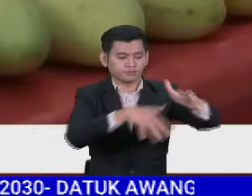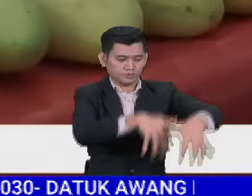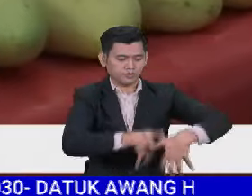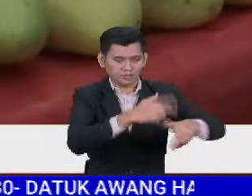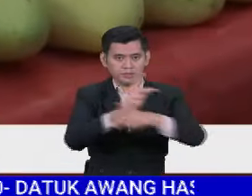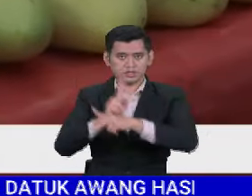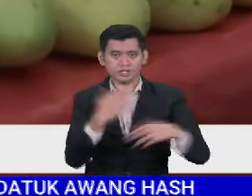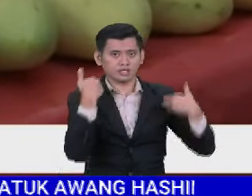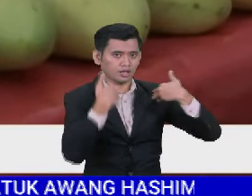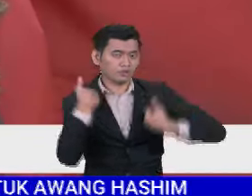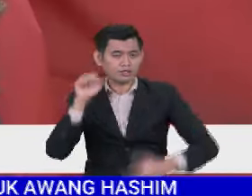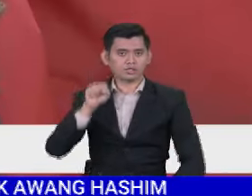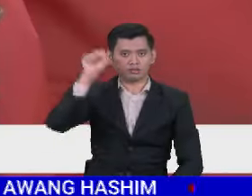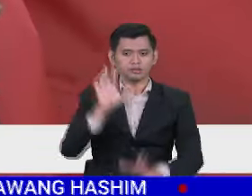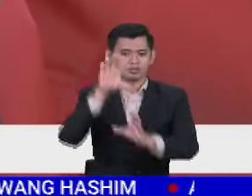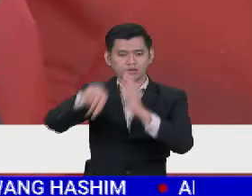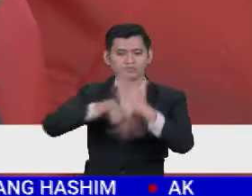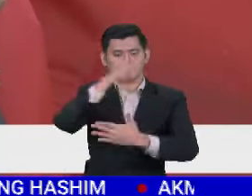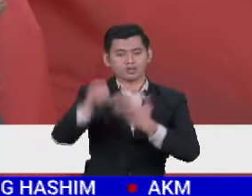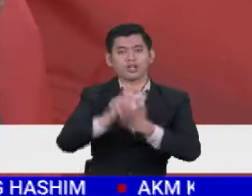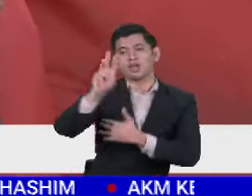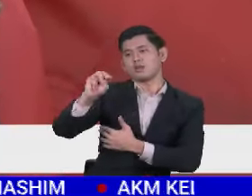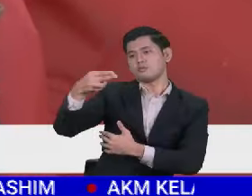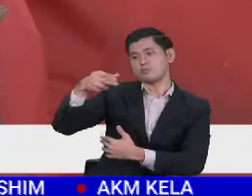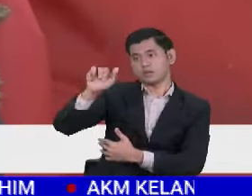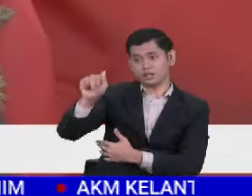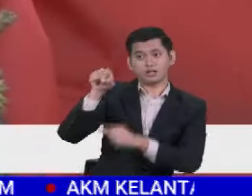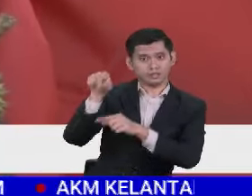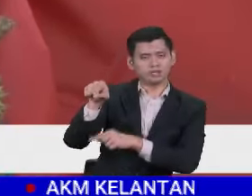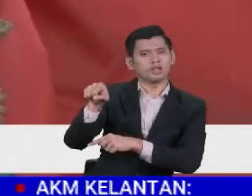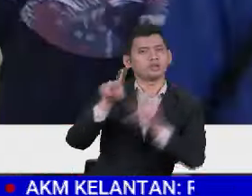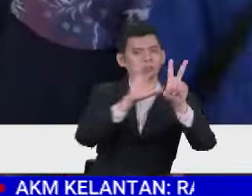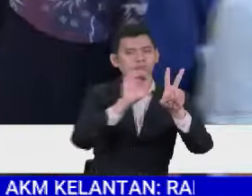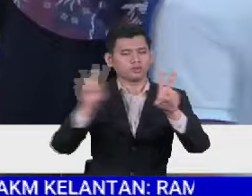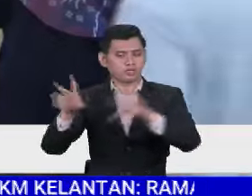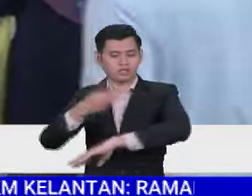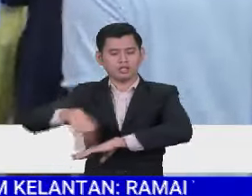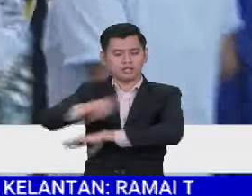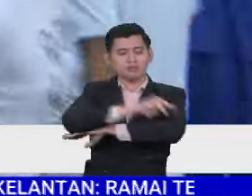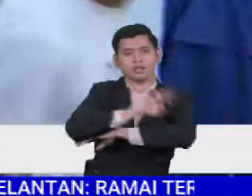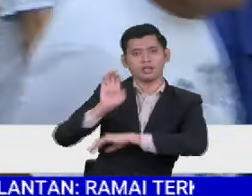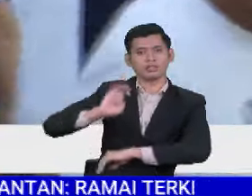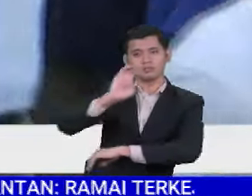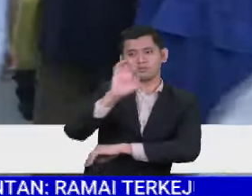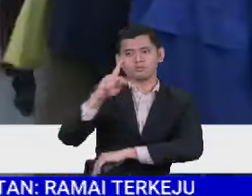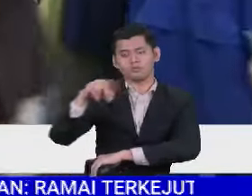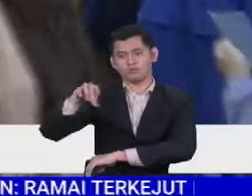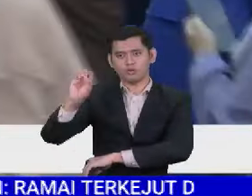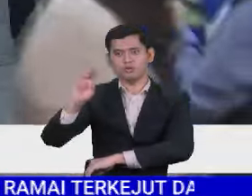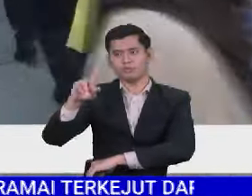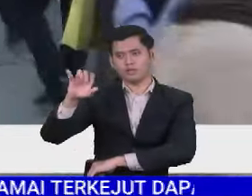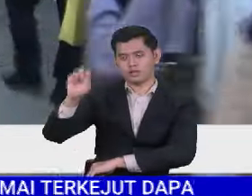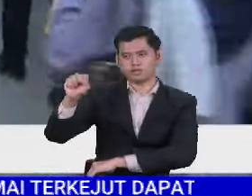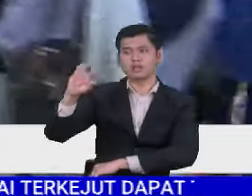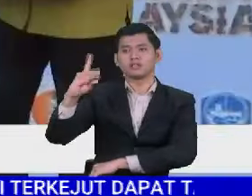mengambil peluang menyertai program promosi Maha 2022 ditaman ekspor pertanian lechter Dharma eps